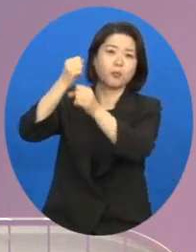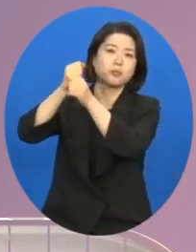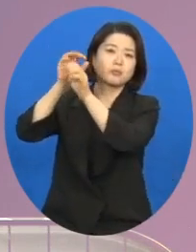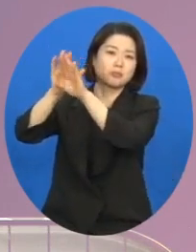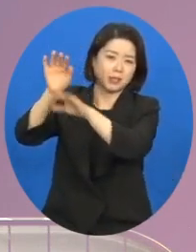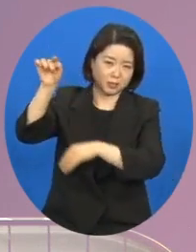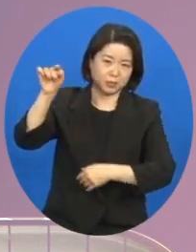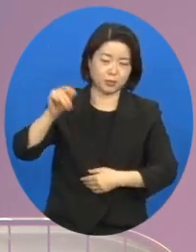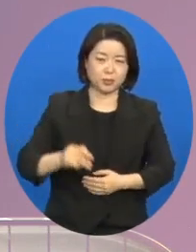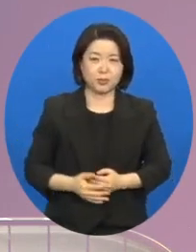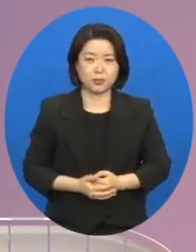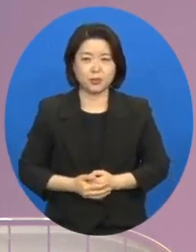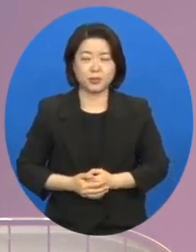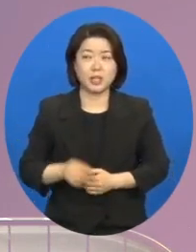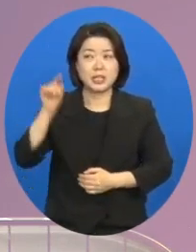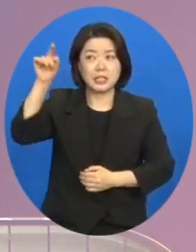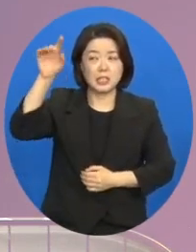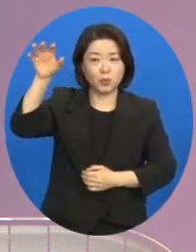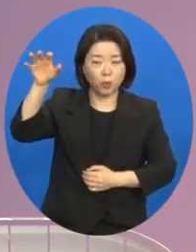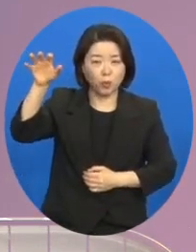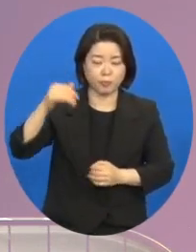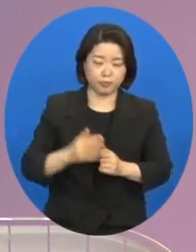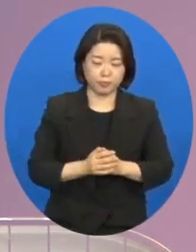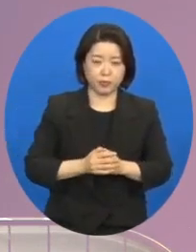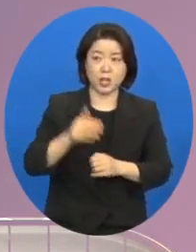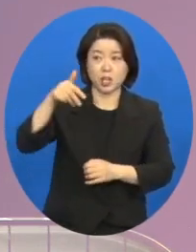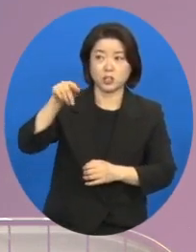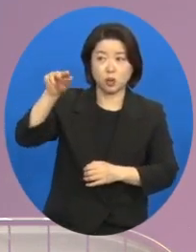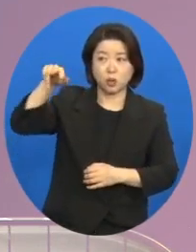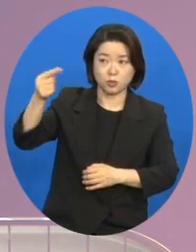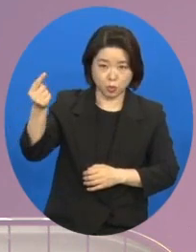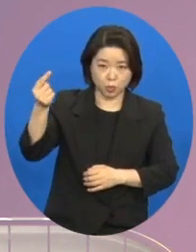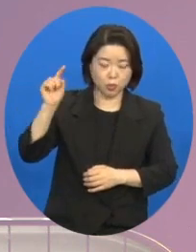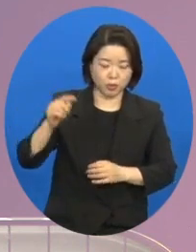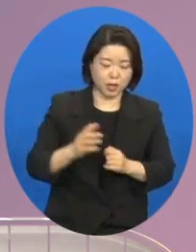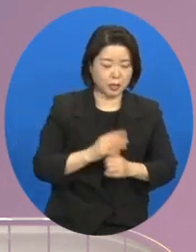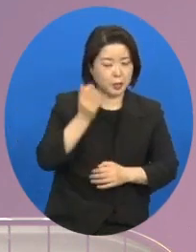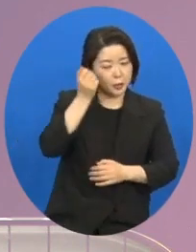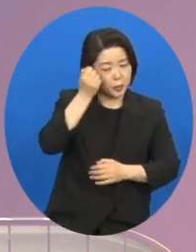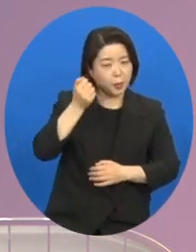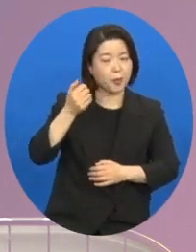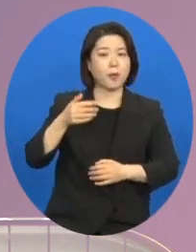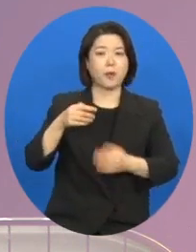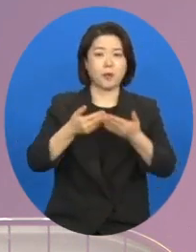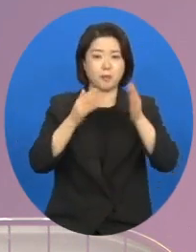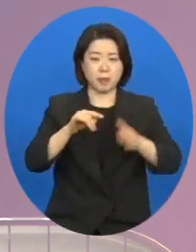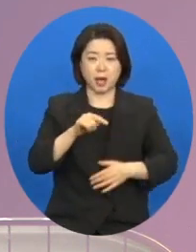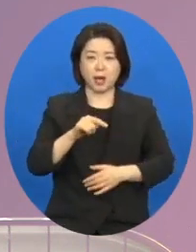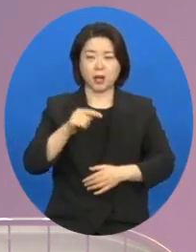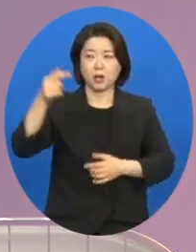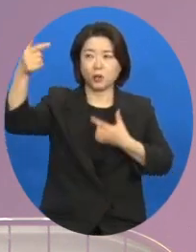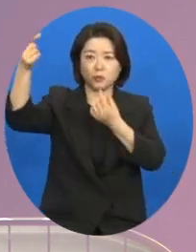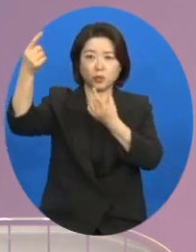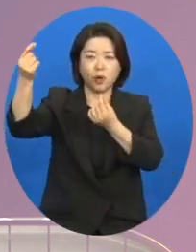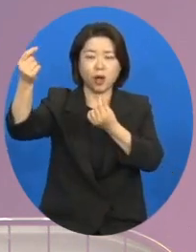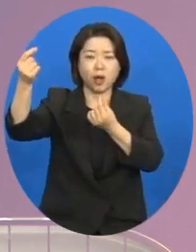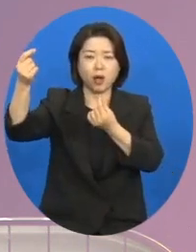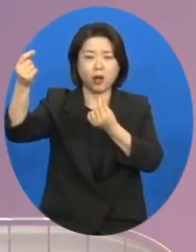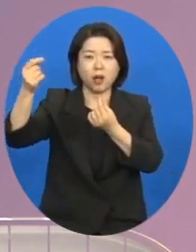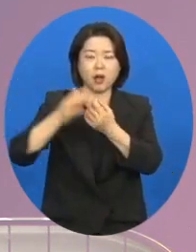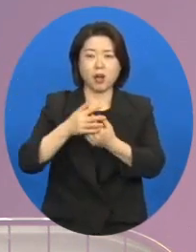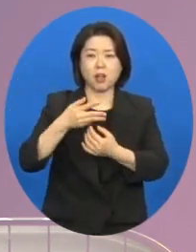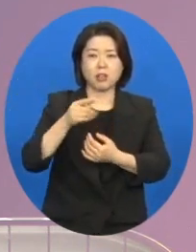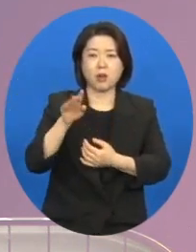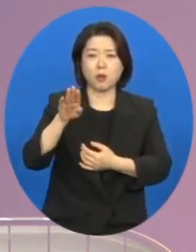거예요. 그래서 이 처소라는 말과 오늘 본문에 여관에 있을 방이 없었다라는 말은 동일한 원어 토포스를